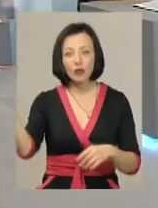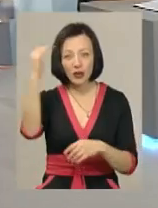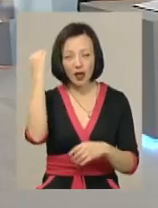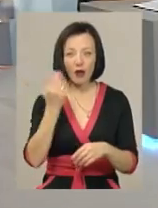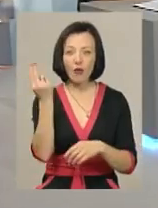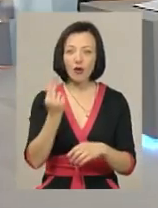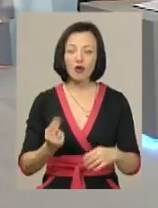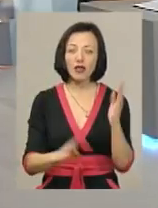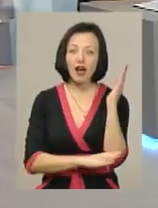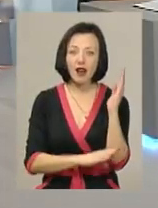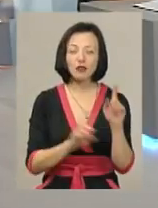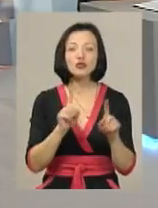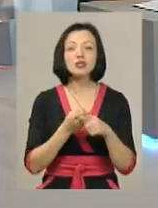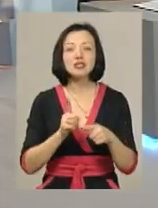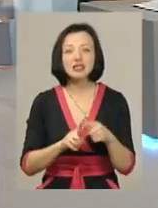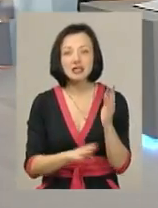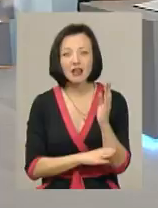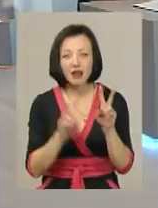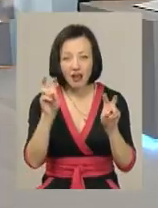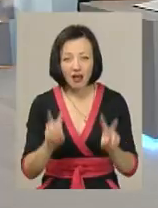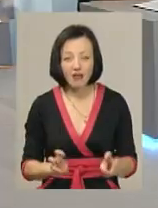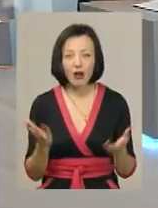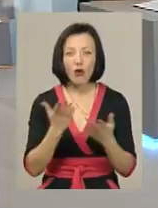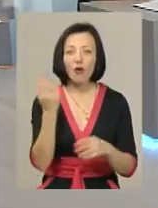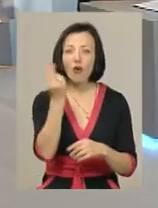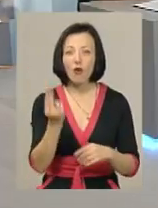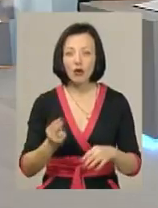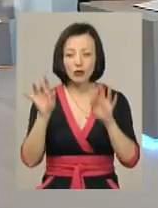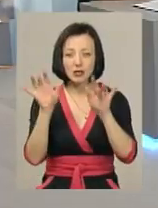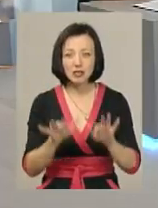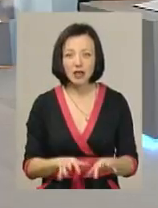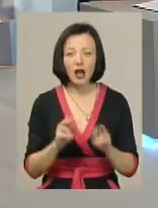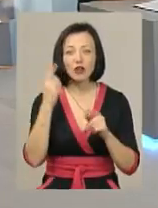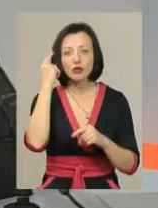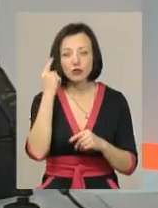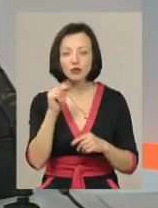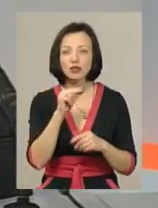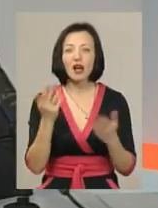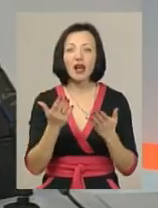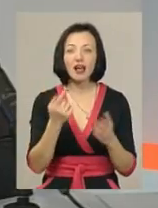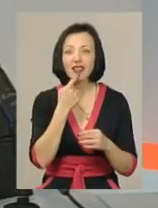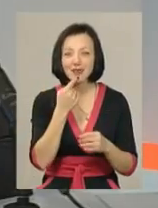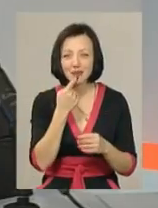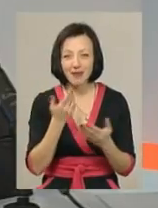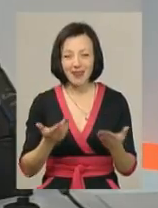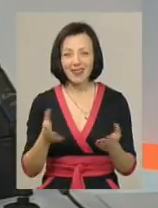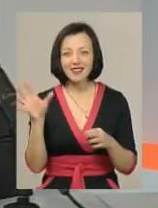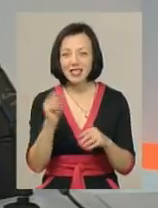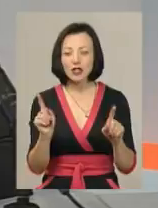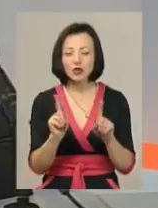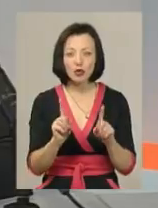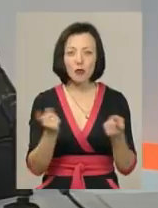кольору дерева А що це за дерева А якого кольору сніг А як ти думаєш чи який він на смак тобто все